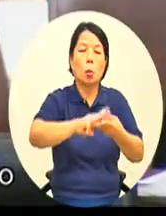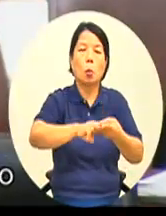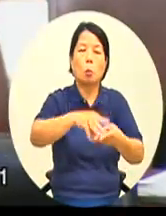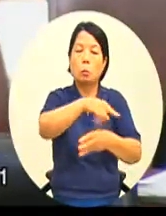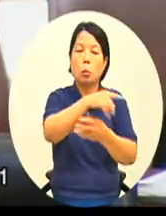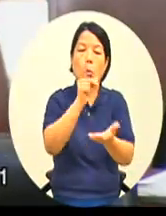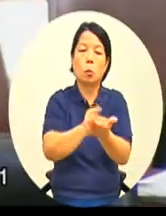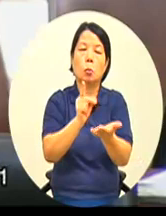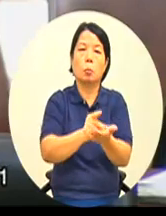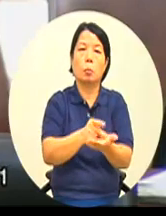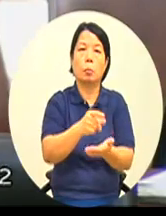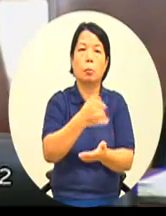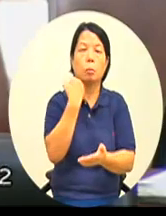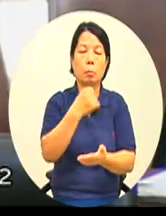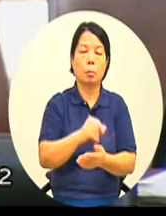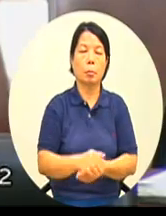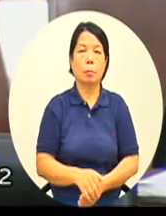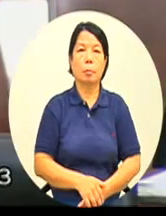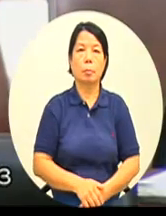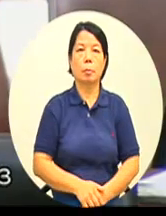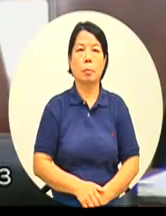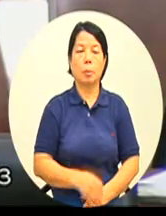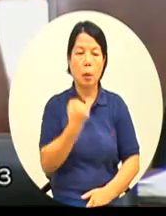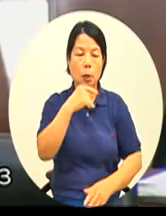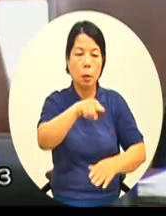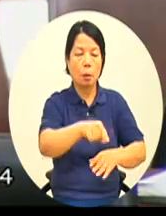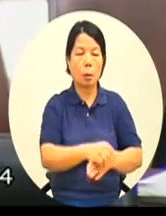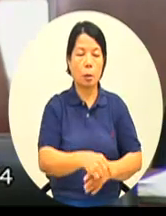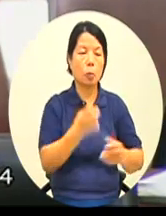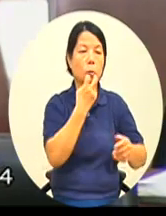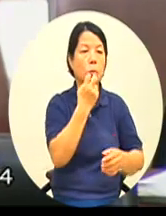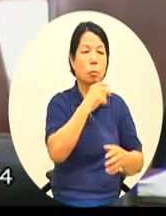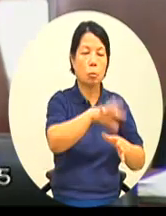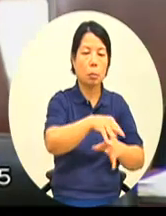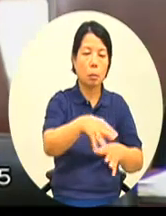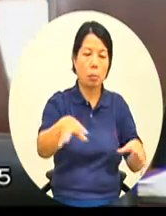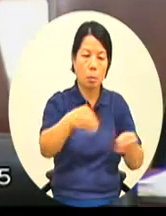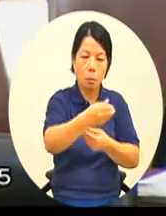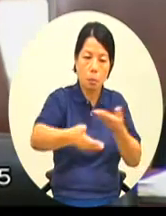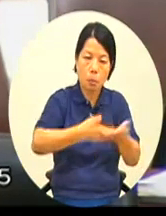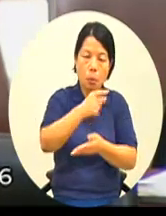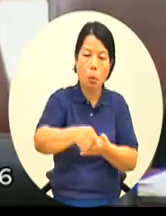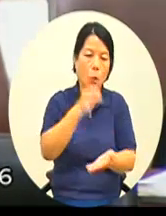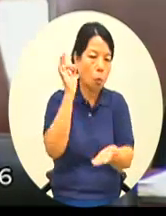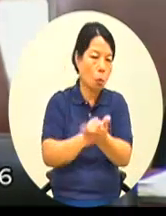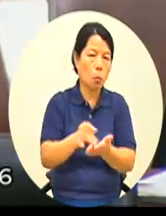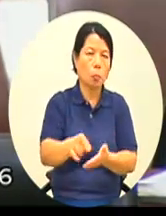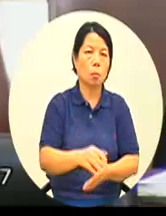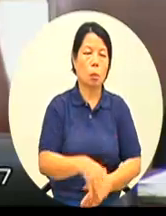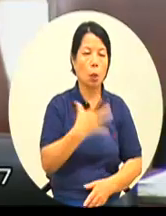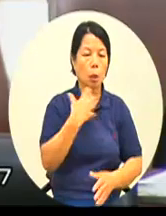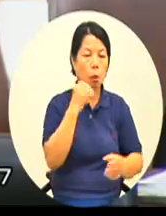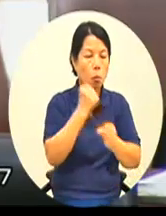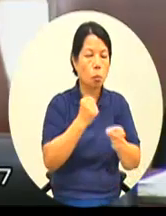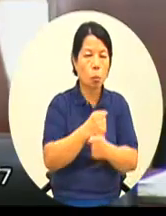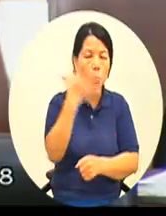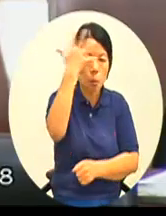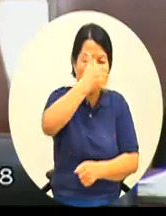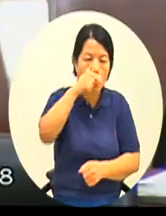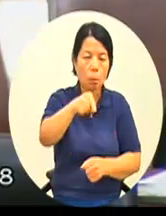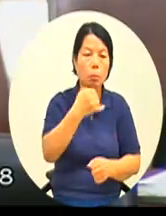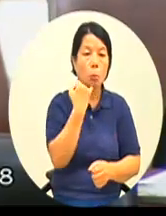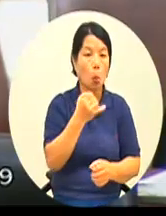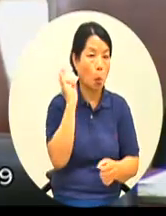农地租也可以跟所谓的中央在协调，租金本来就不贵，还可以如果做这老人的话有没有更优